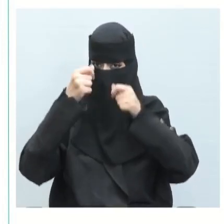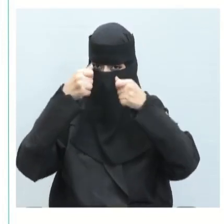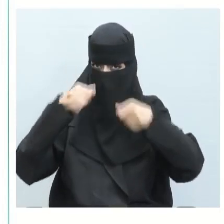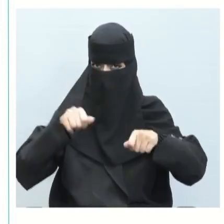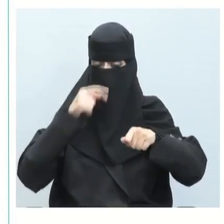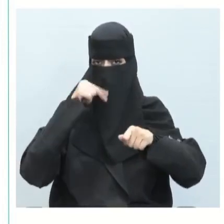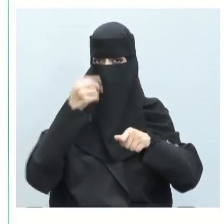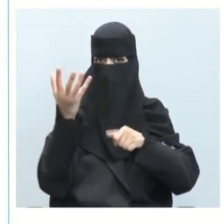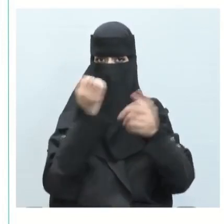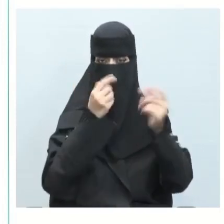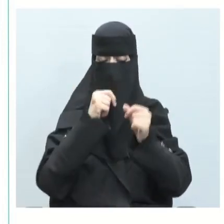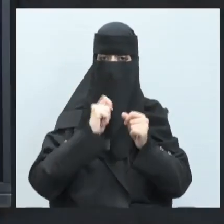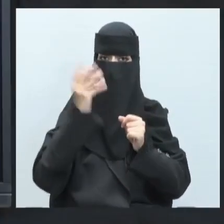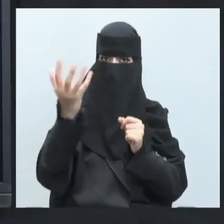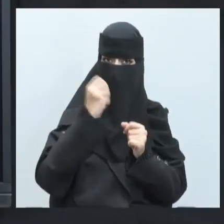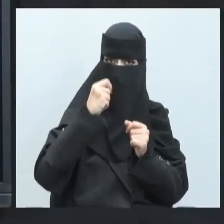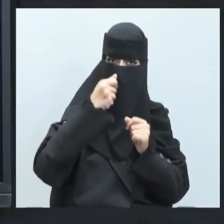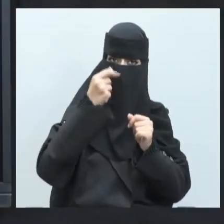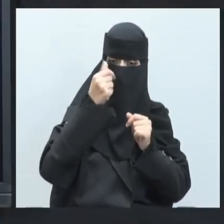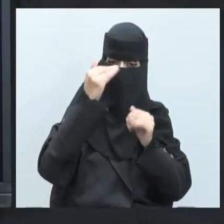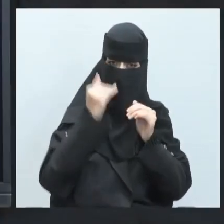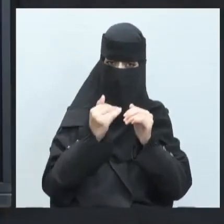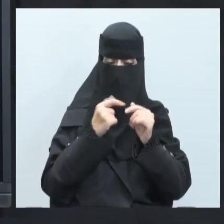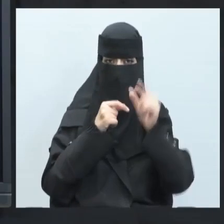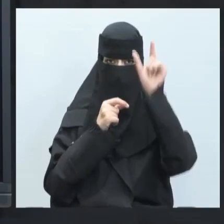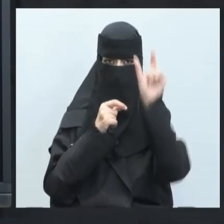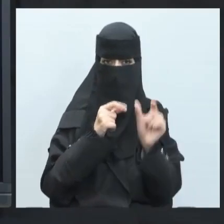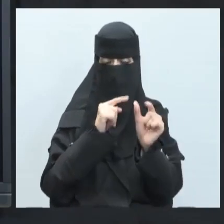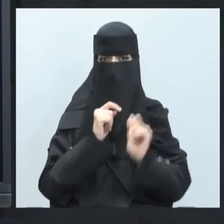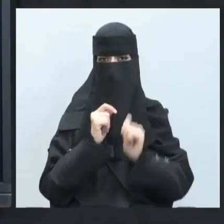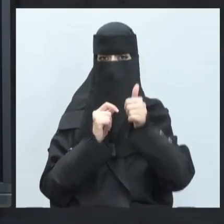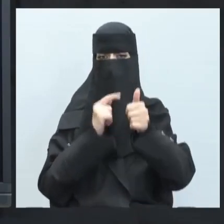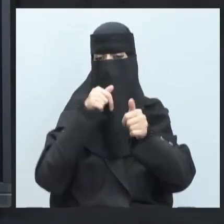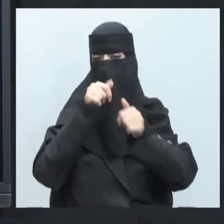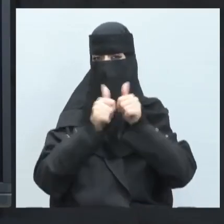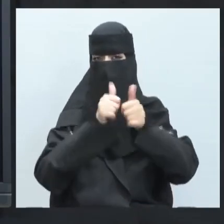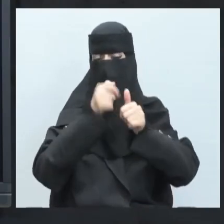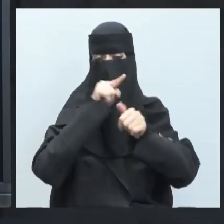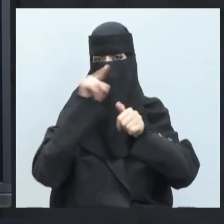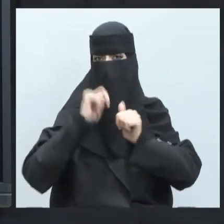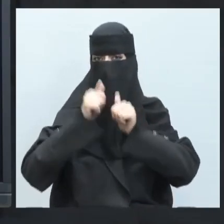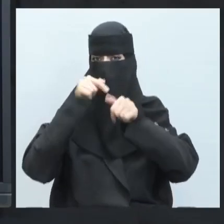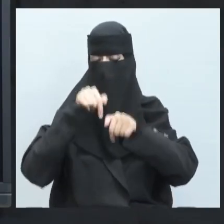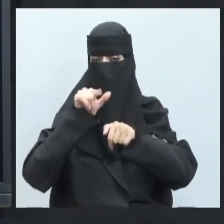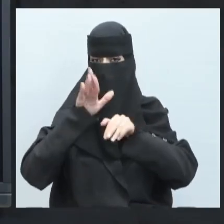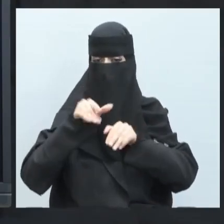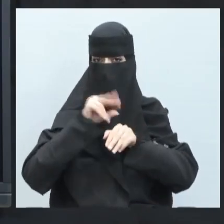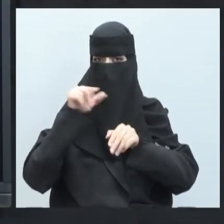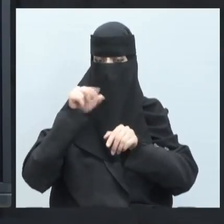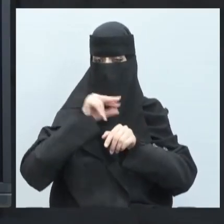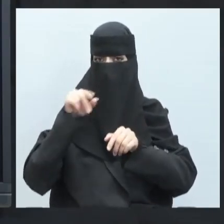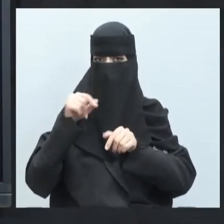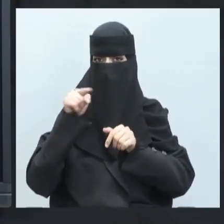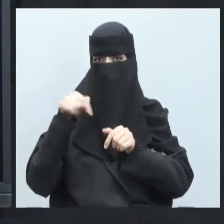خلال جلب موارد ذات تكلفه اقل من المنافس وبالتالي المنافس لا يستطيع ان يضع السعر الذي